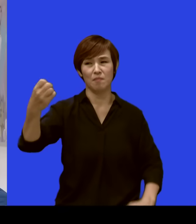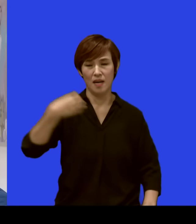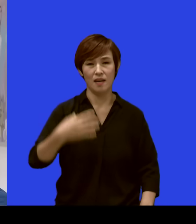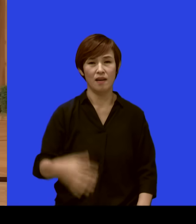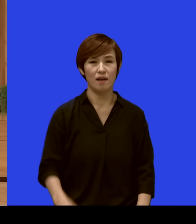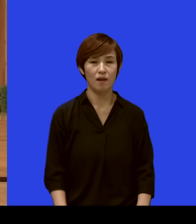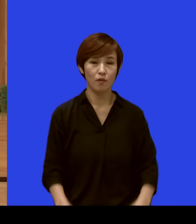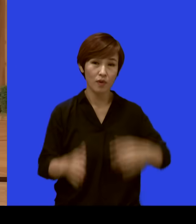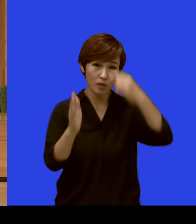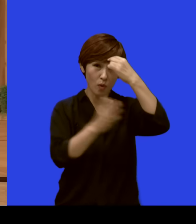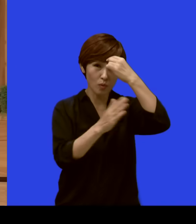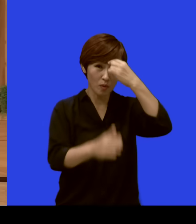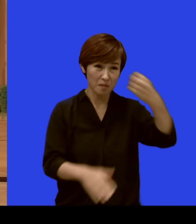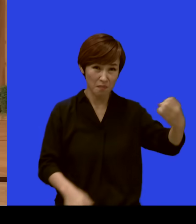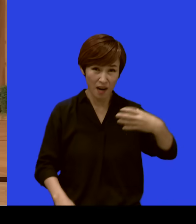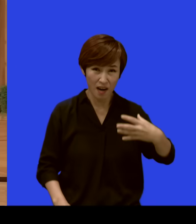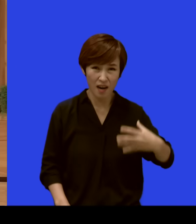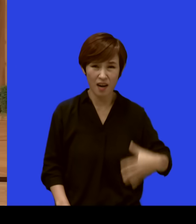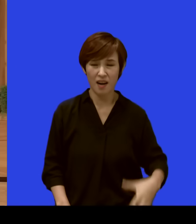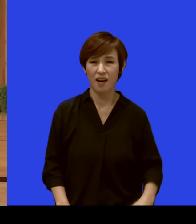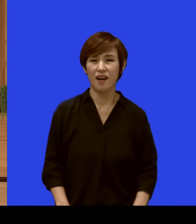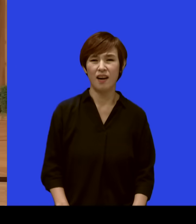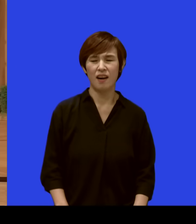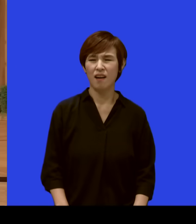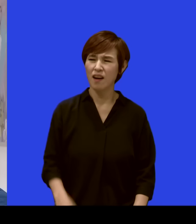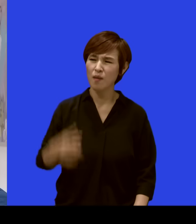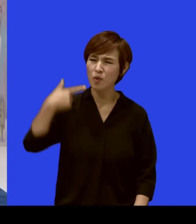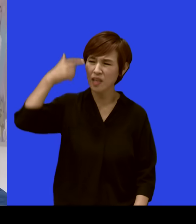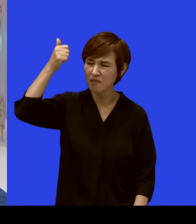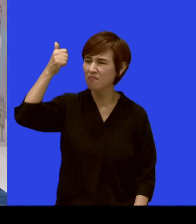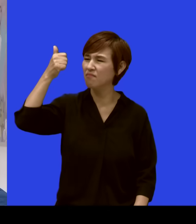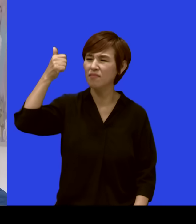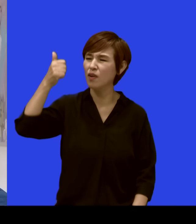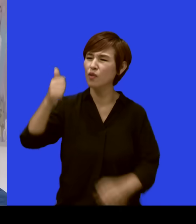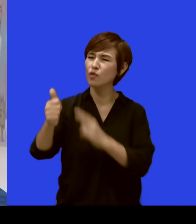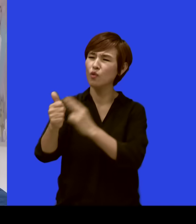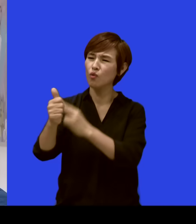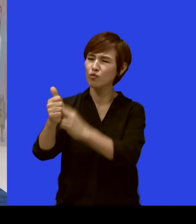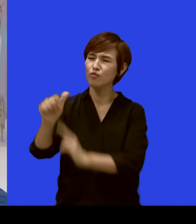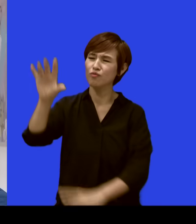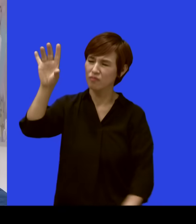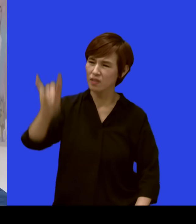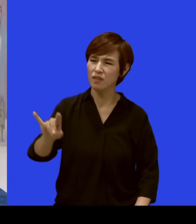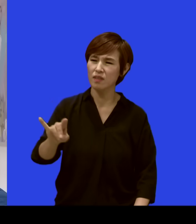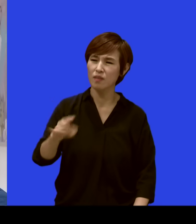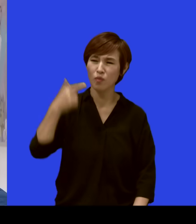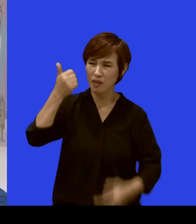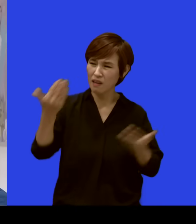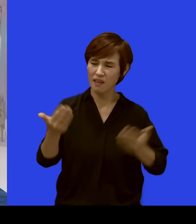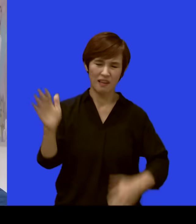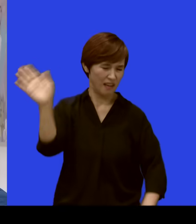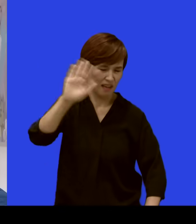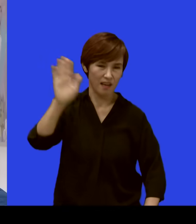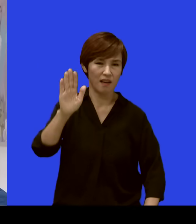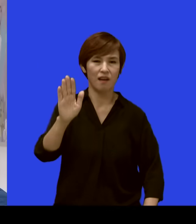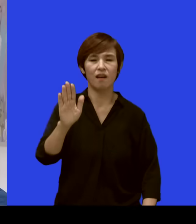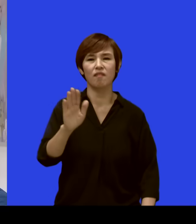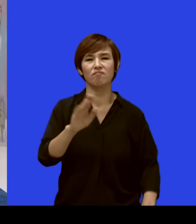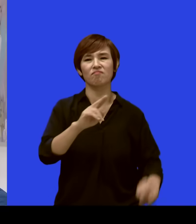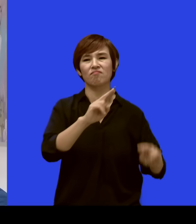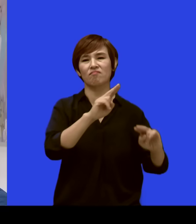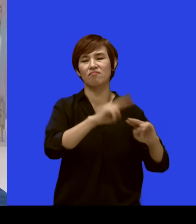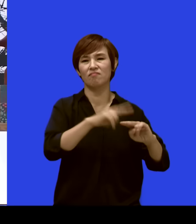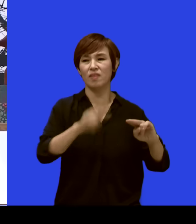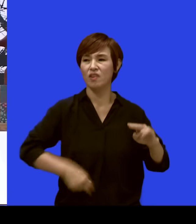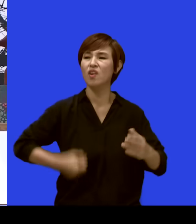우리 교인들 중에서도 나가면서 목사님은 교수가 딱이지 목회는 아닌 것 같습니다. 이번